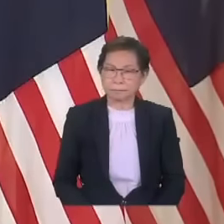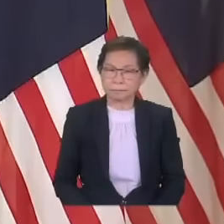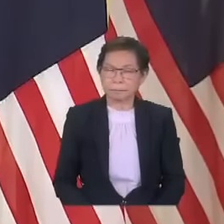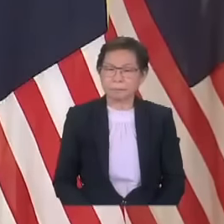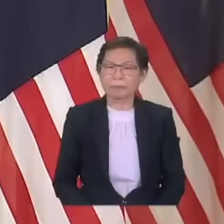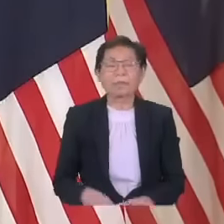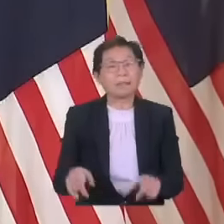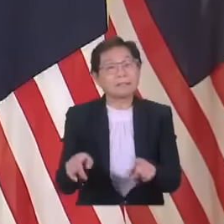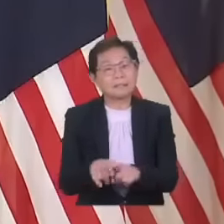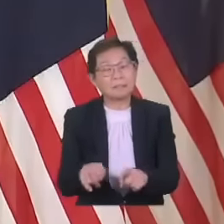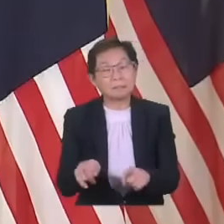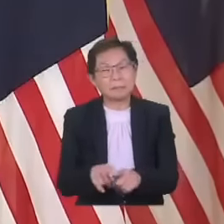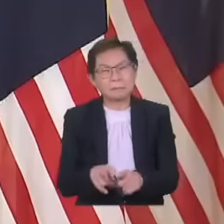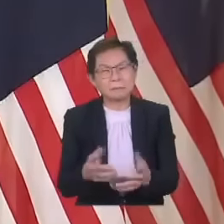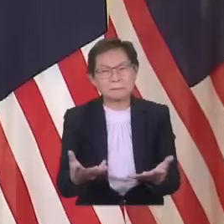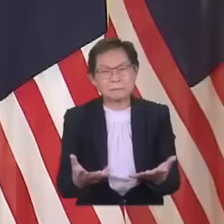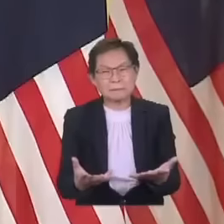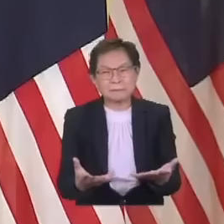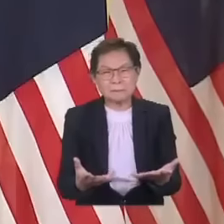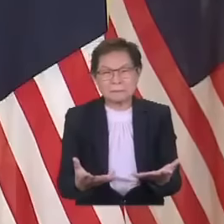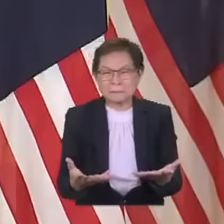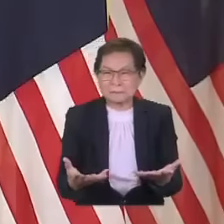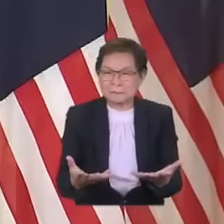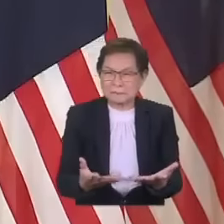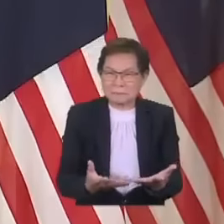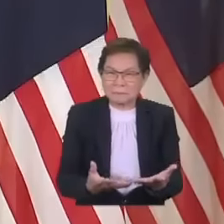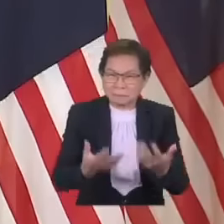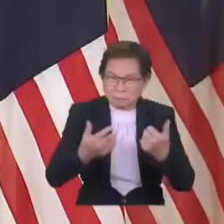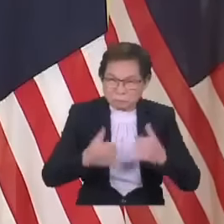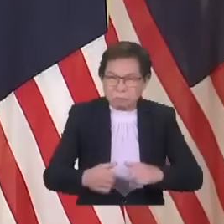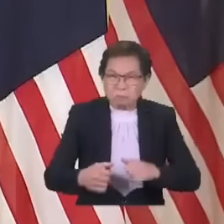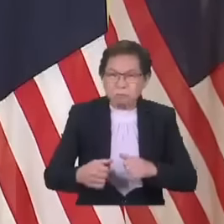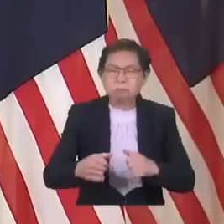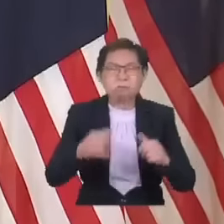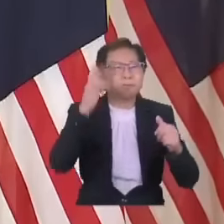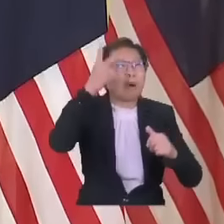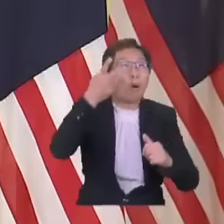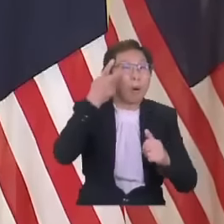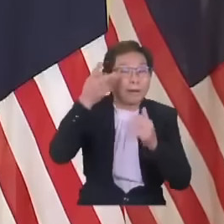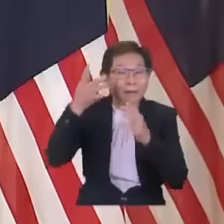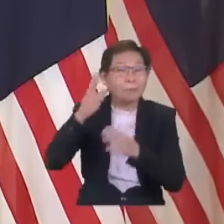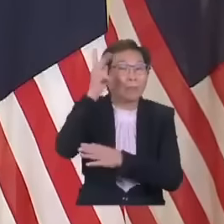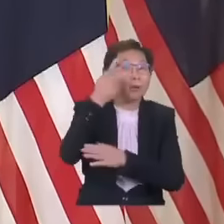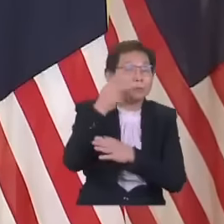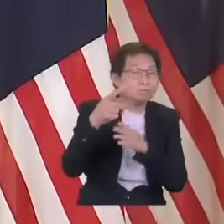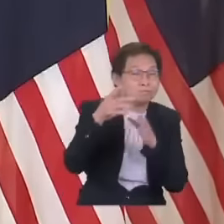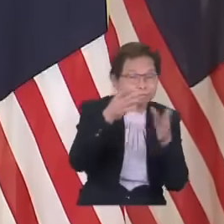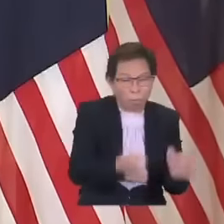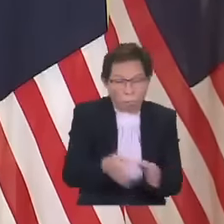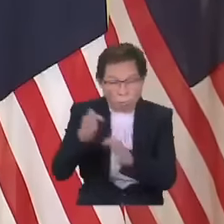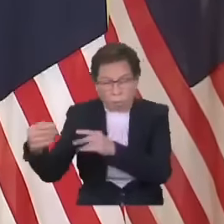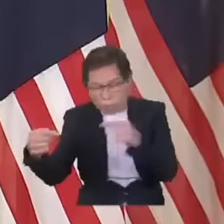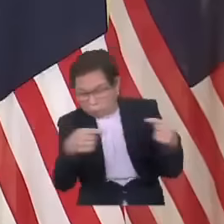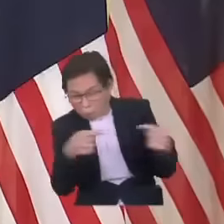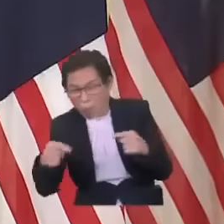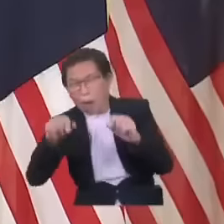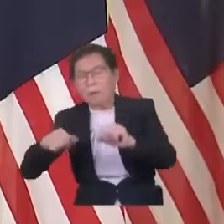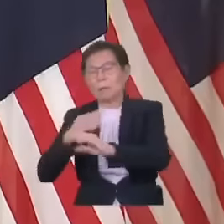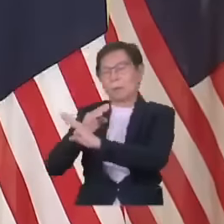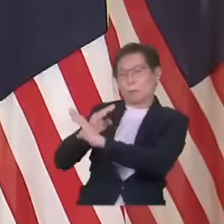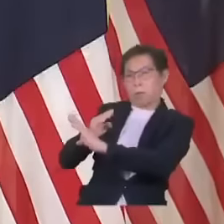begitupun percakaran tanpa henti antara pemain politik dapat dikekang